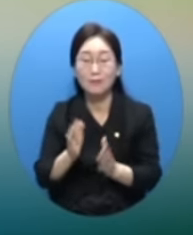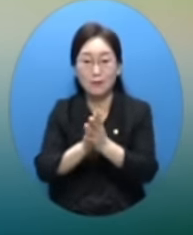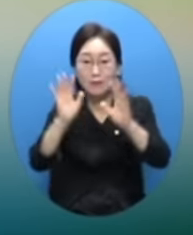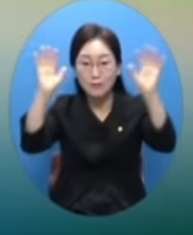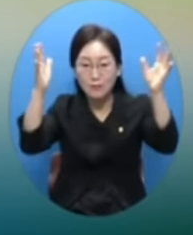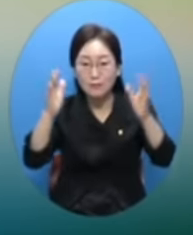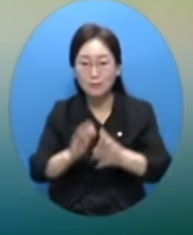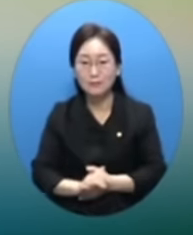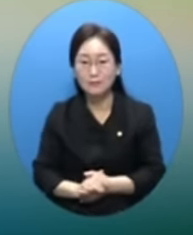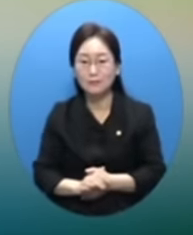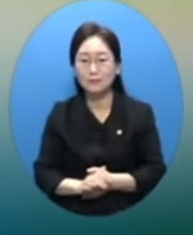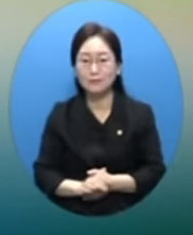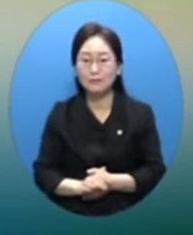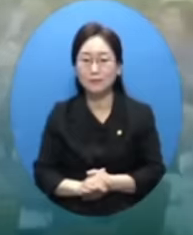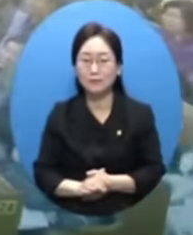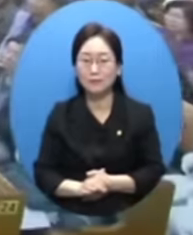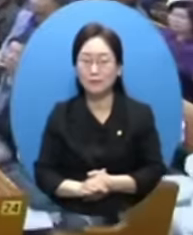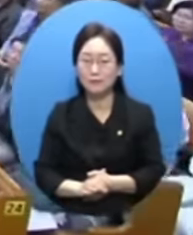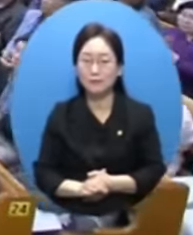할렐루야.